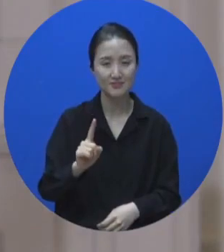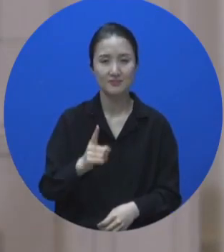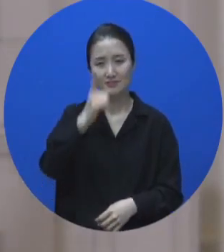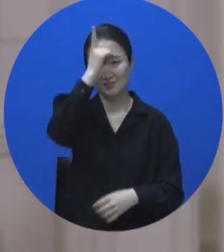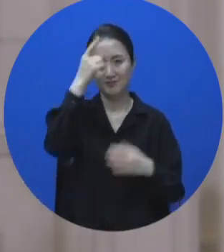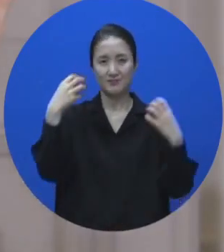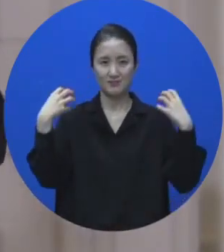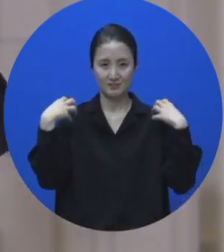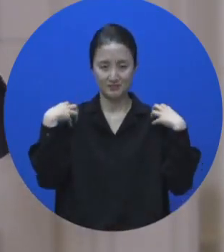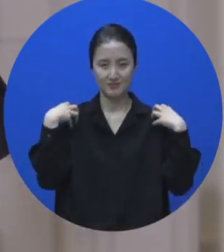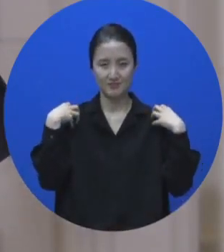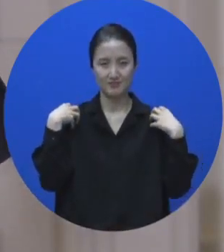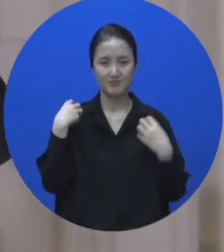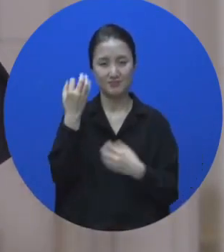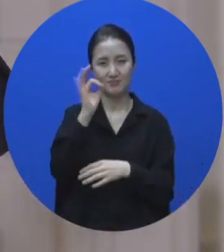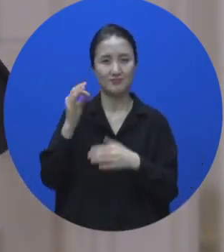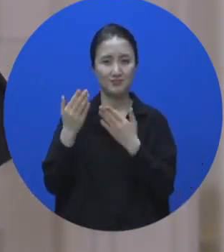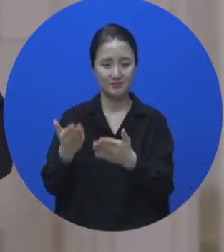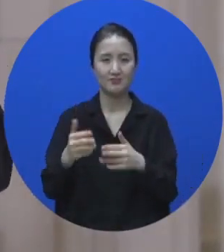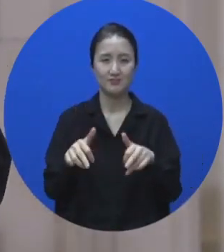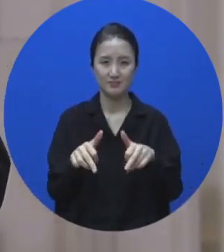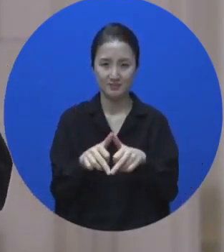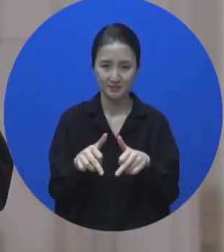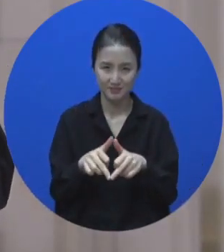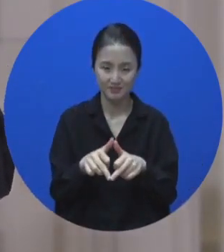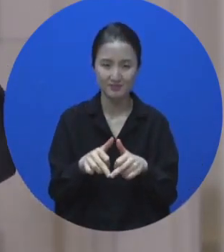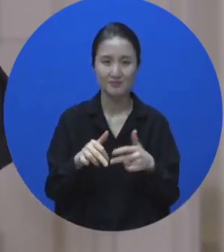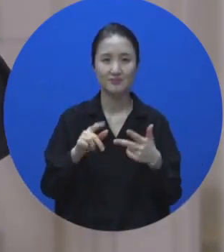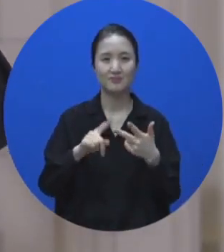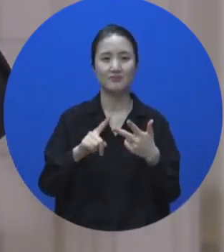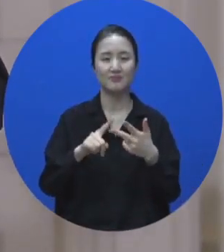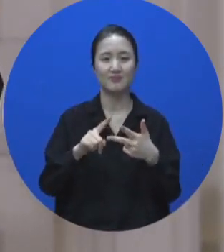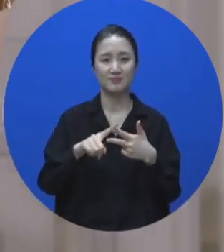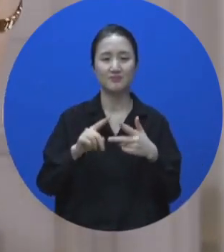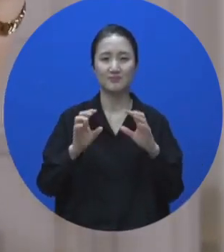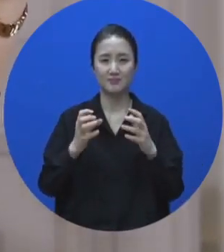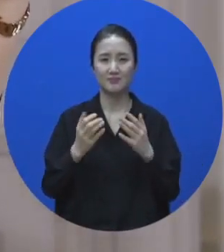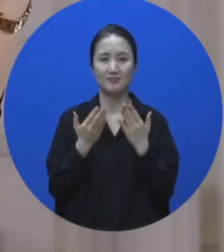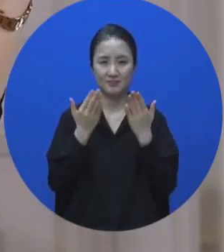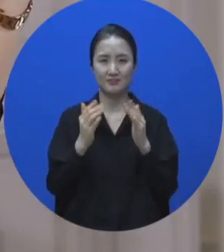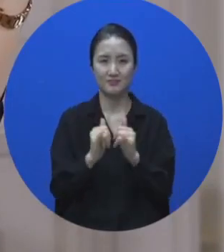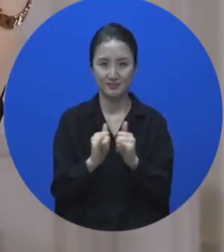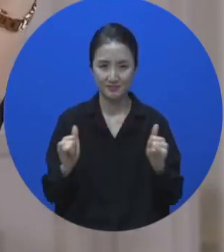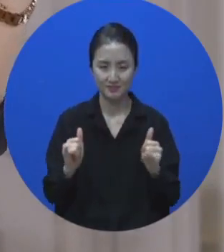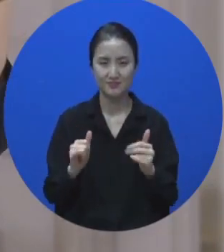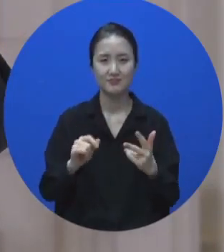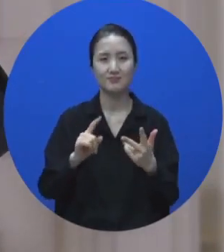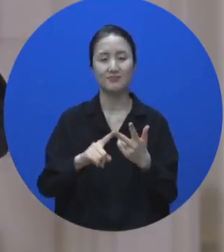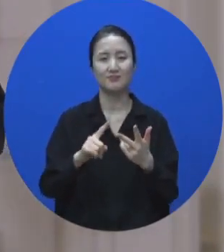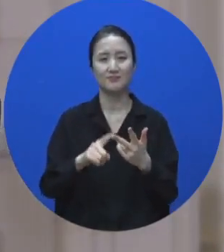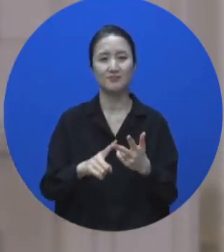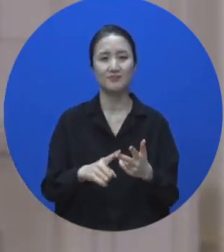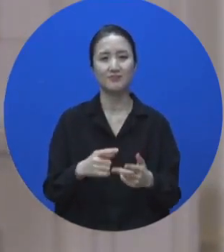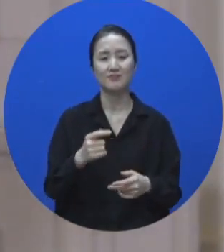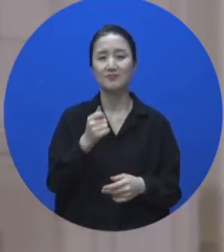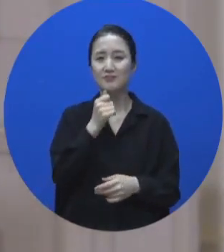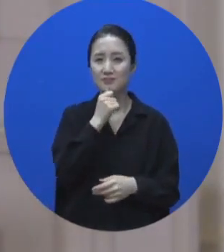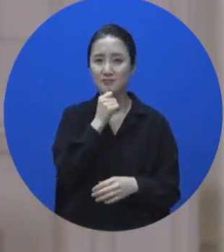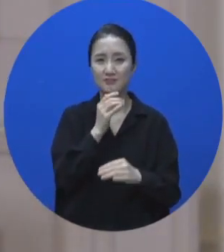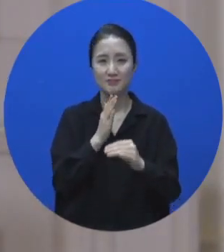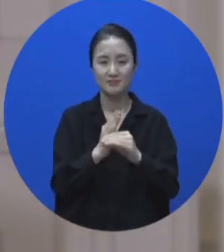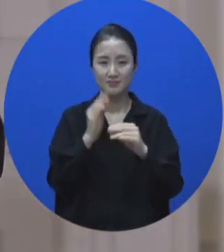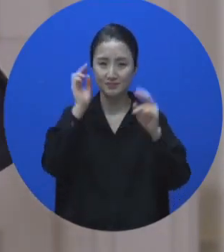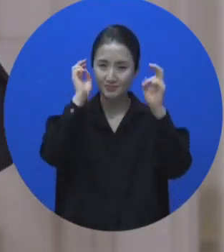아까 말했던 국가유공자 장애인 중소기업 그리고 이 저은 기간